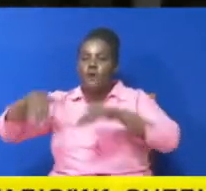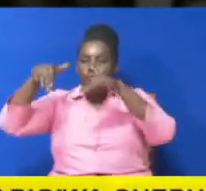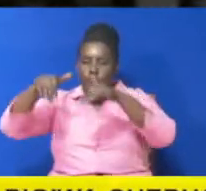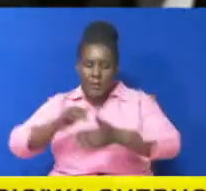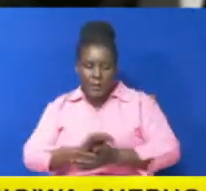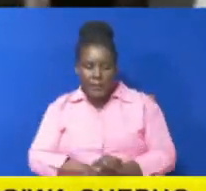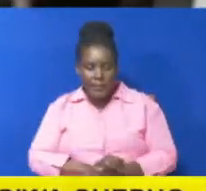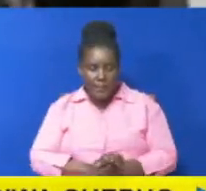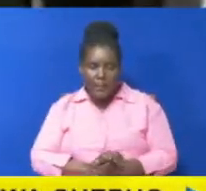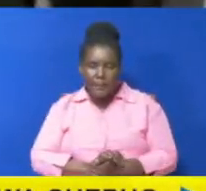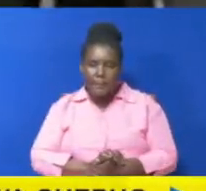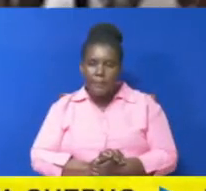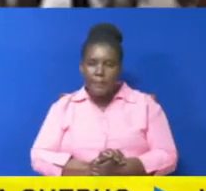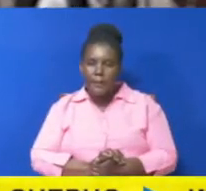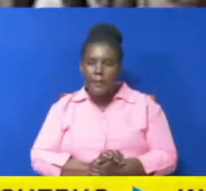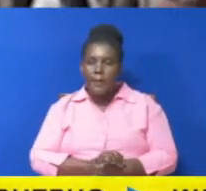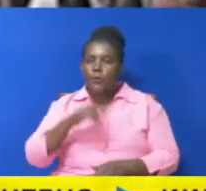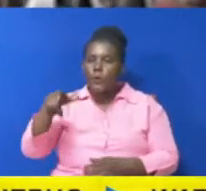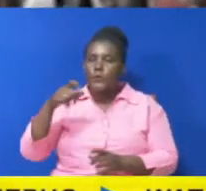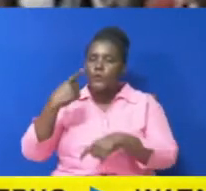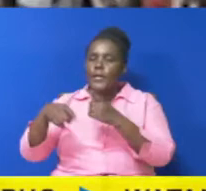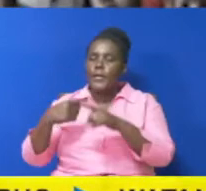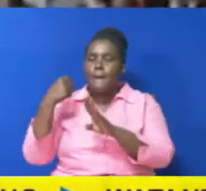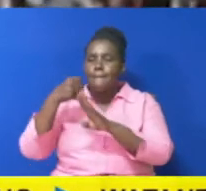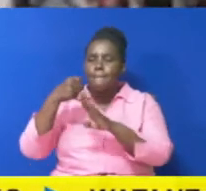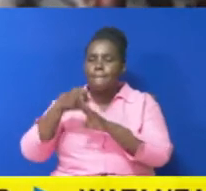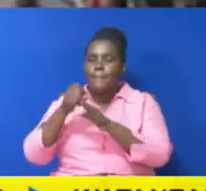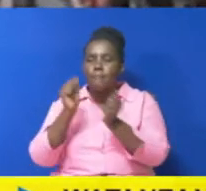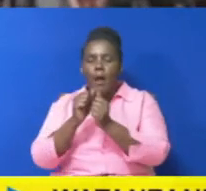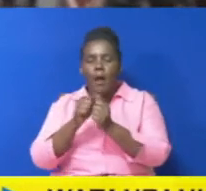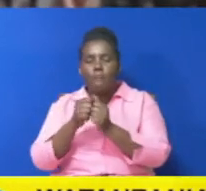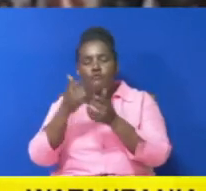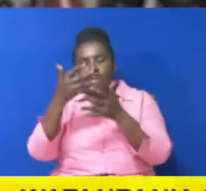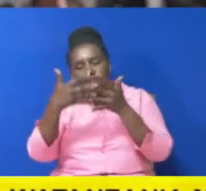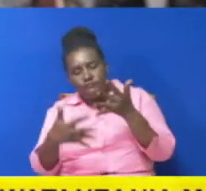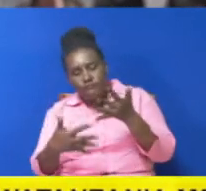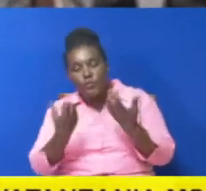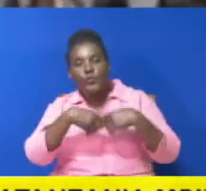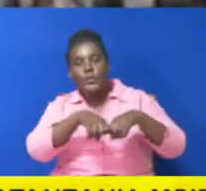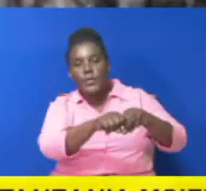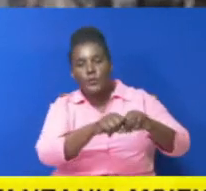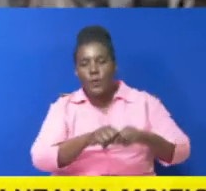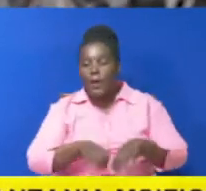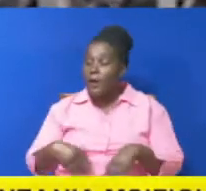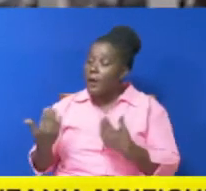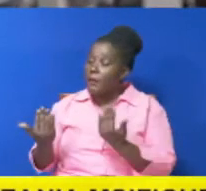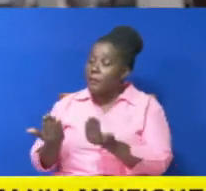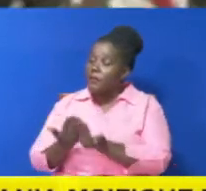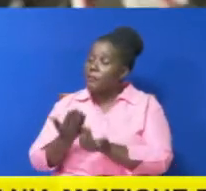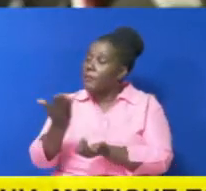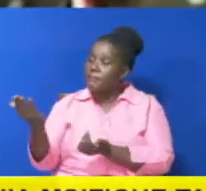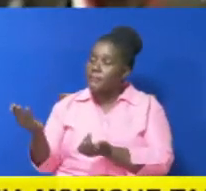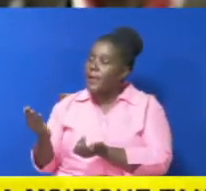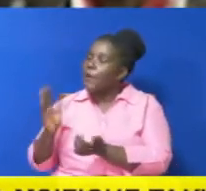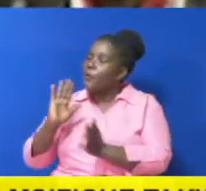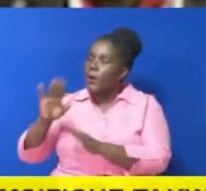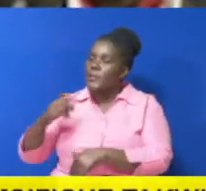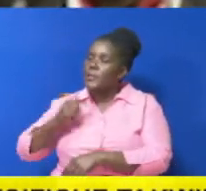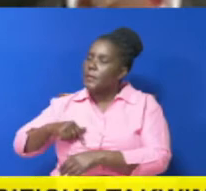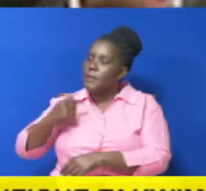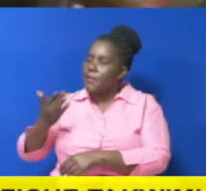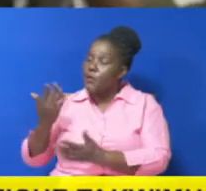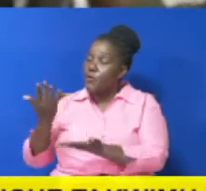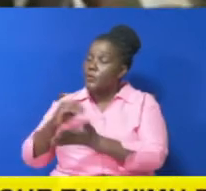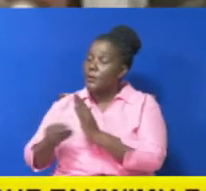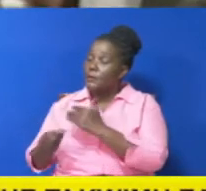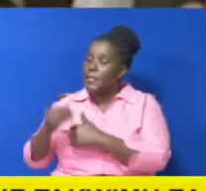wakati wananchi wakiwa ndani ya bunge na kushinikiza mambo kadhaa kufanyika. Amewaomba wananchi kuwa tulivu na kutoshindana na dola, kwani serikali iko tayari